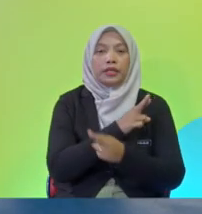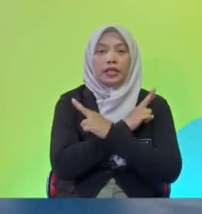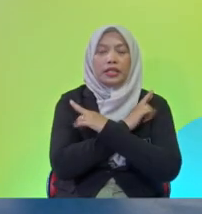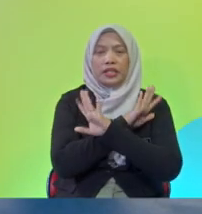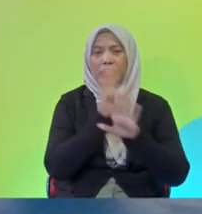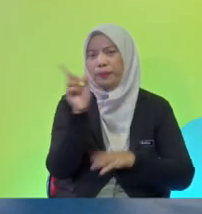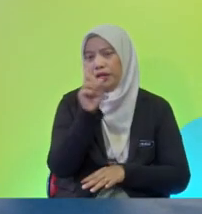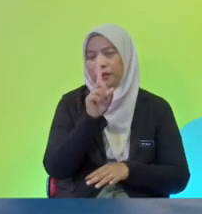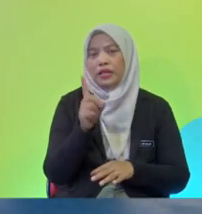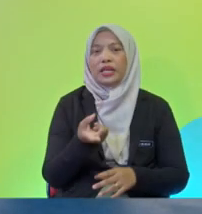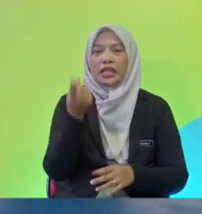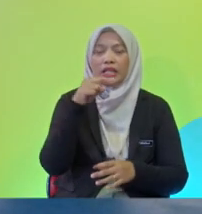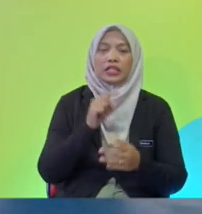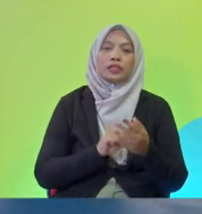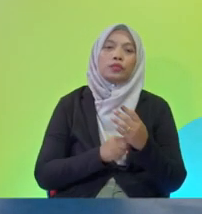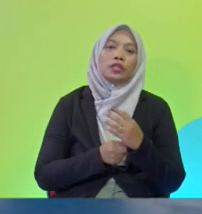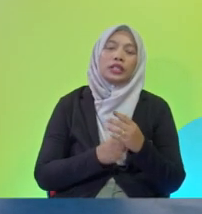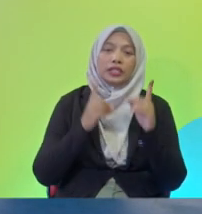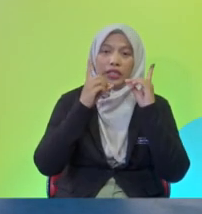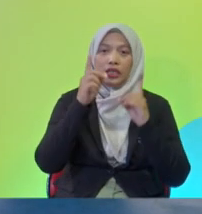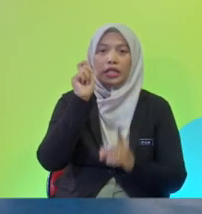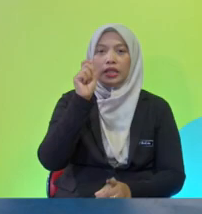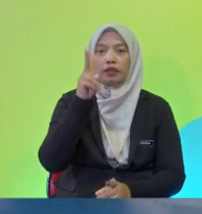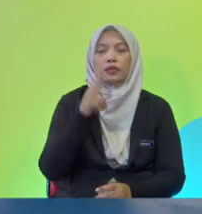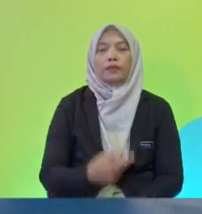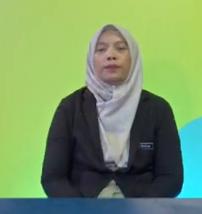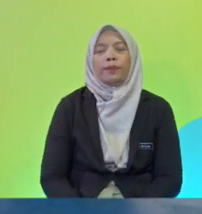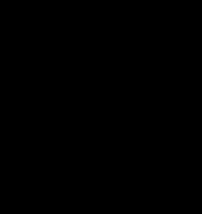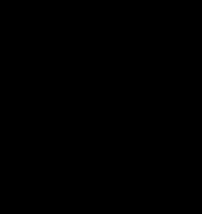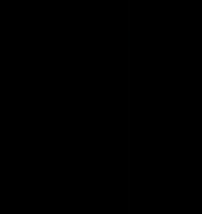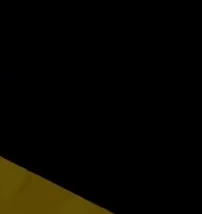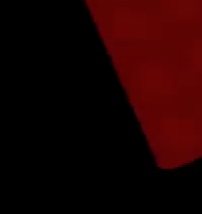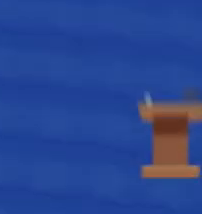penonton, jangan ke mana-mana. Kembali selepas ini, Didik TV KPM.